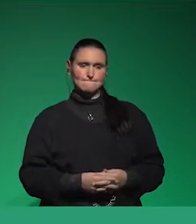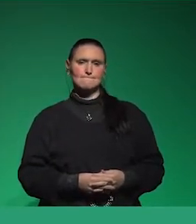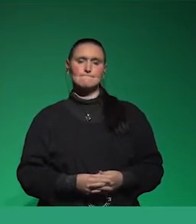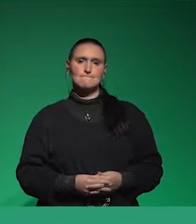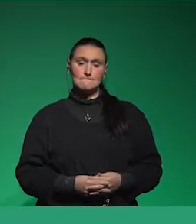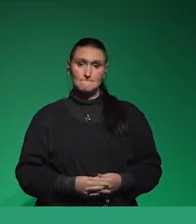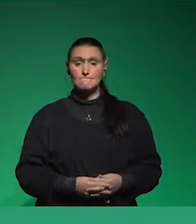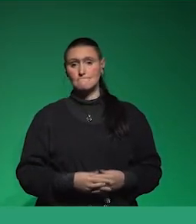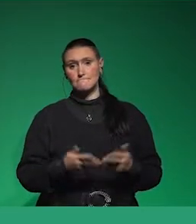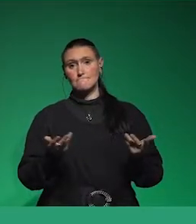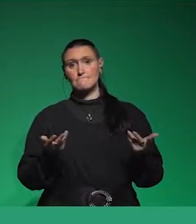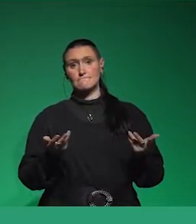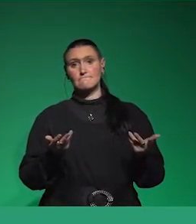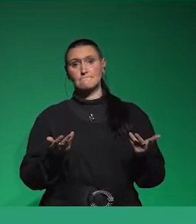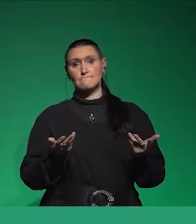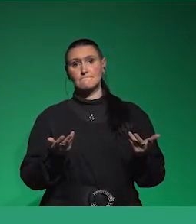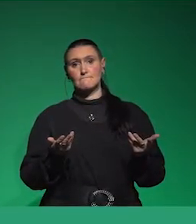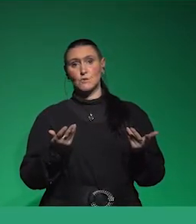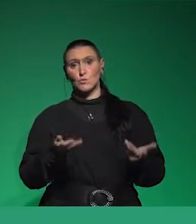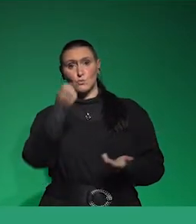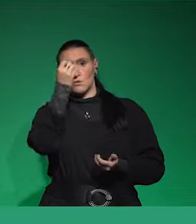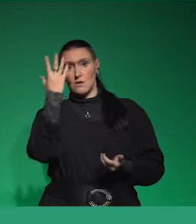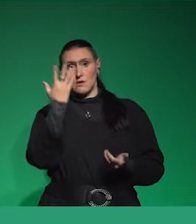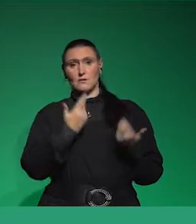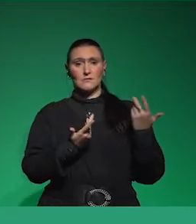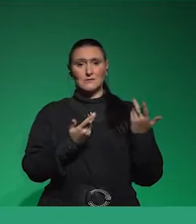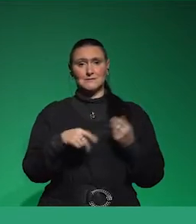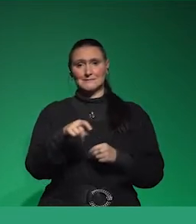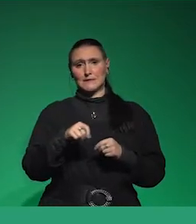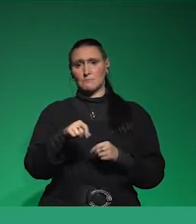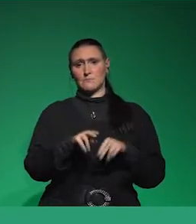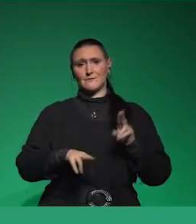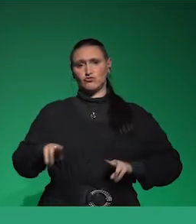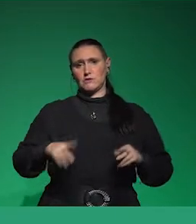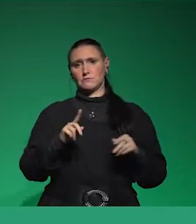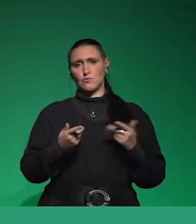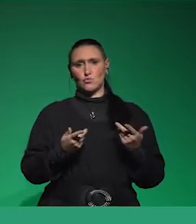Also deswegen müssen wir natürlich diese unterschiedlichen Samen auch individuell behandeln.